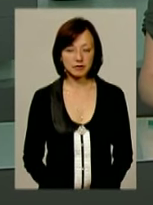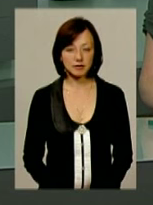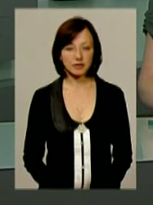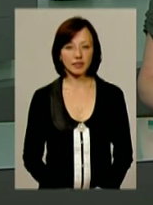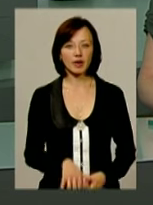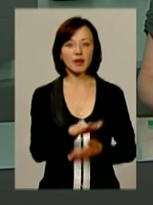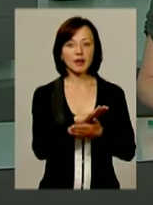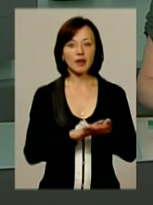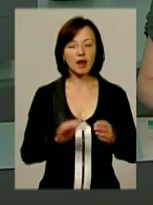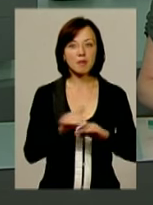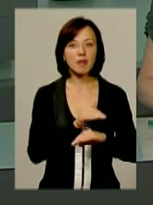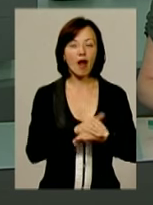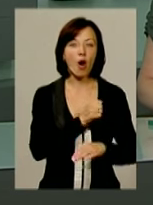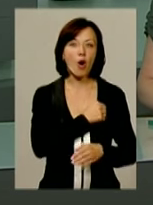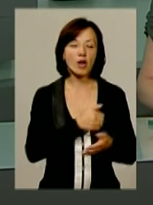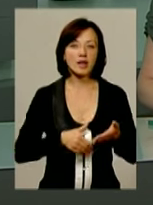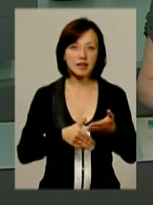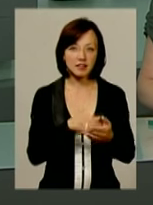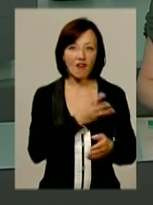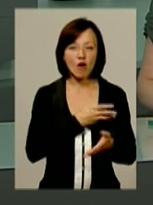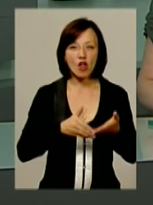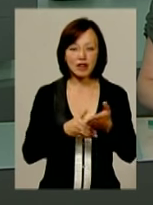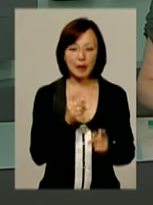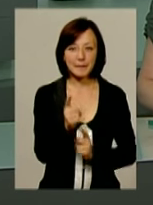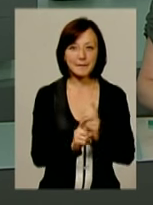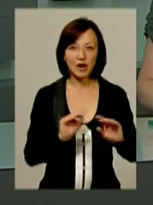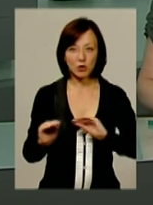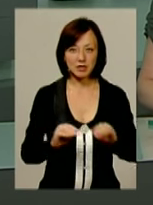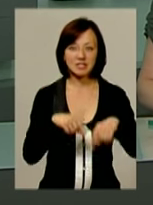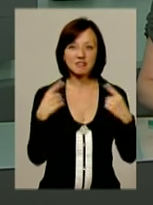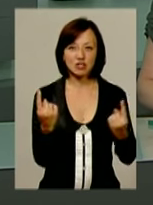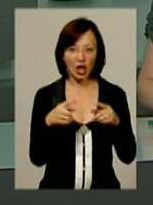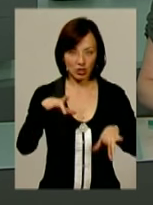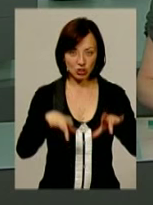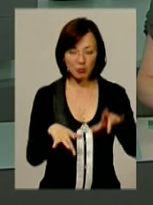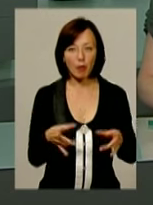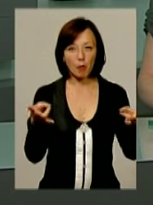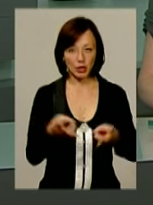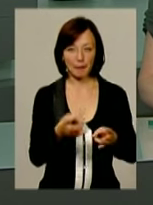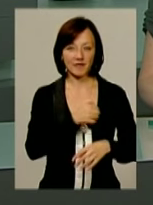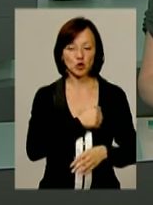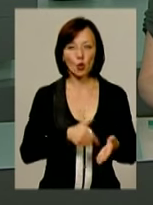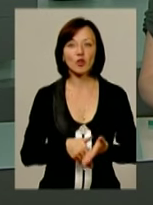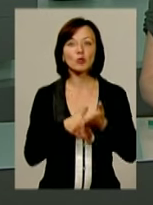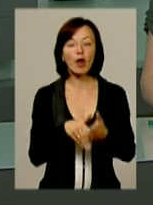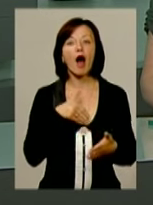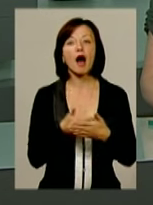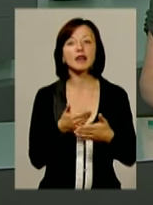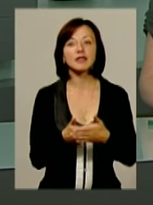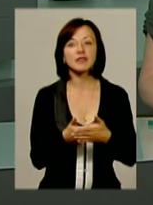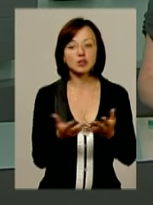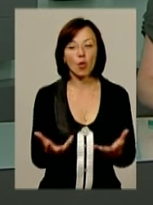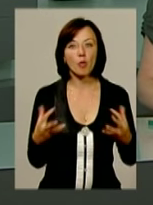Далі про благодійність. Волонтери переоснастили звичайний позашляховик на потреби військових. Допомагали їм активісти